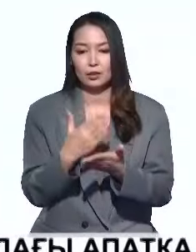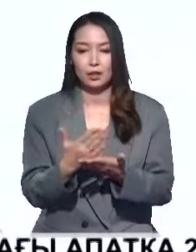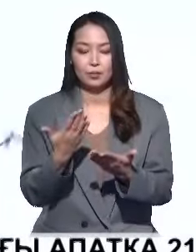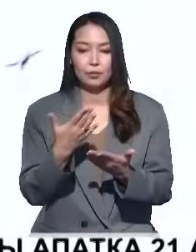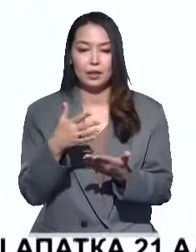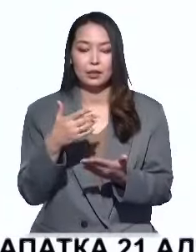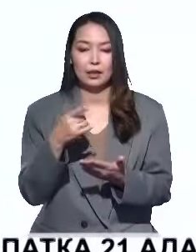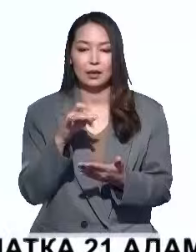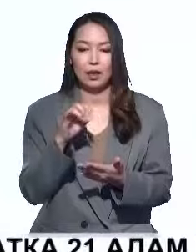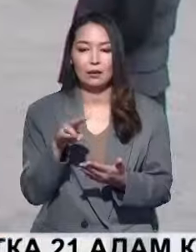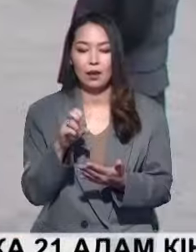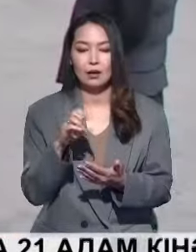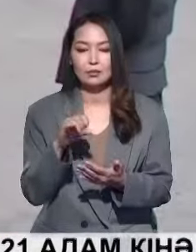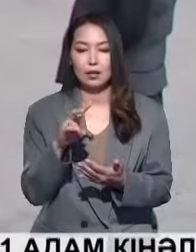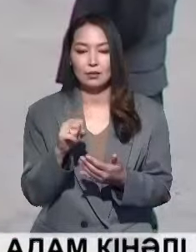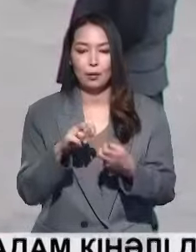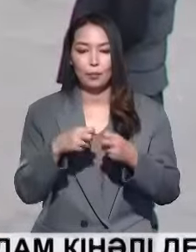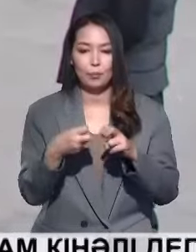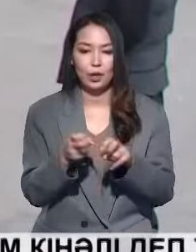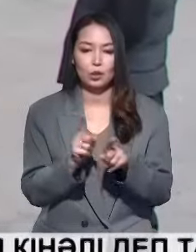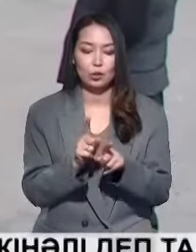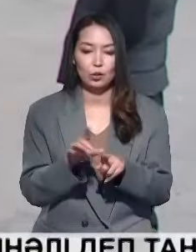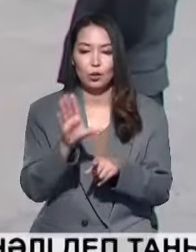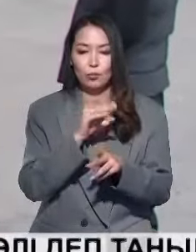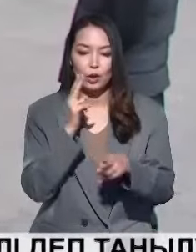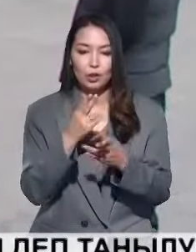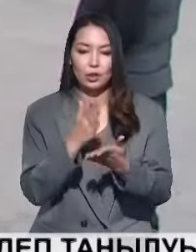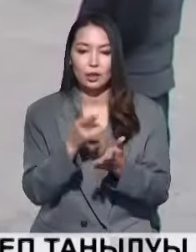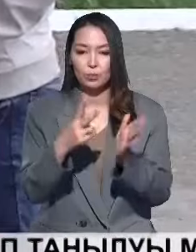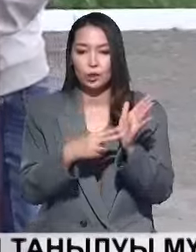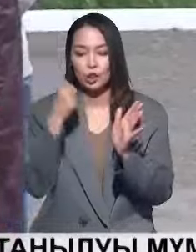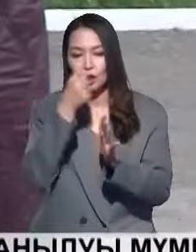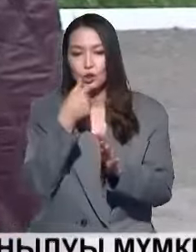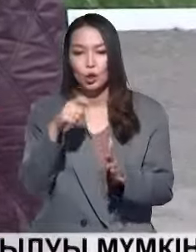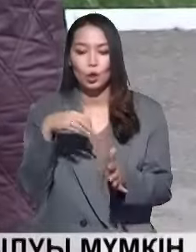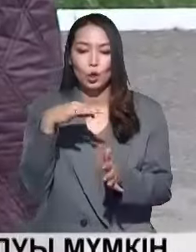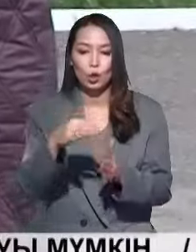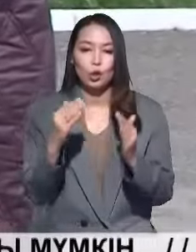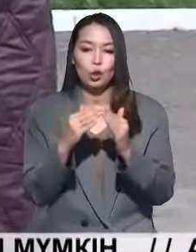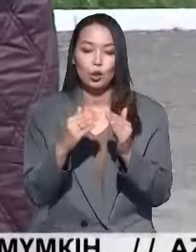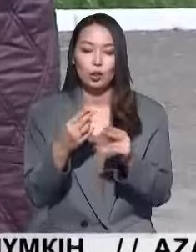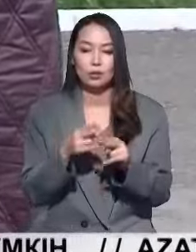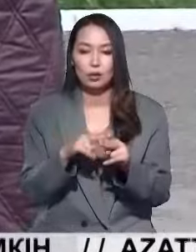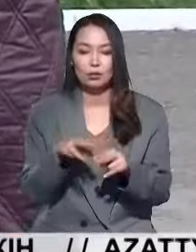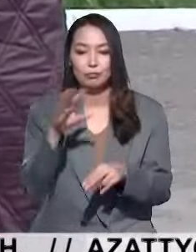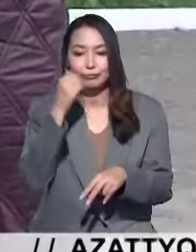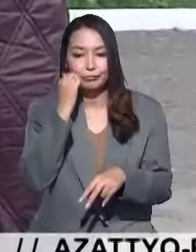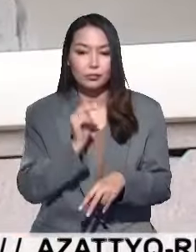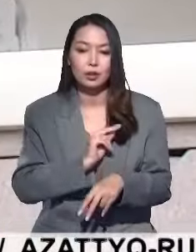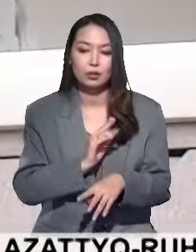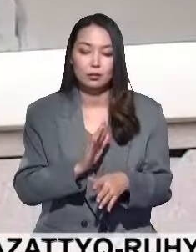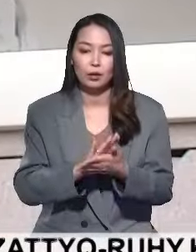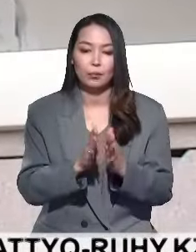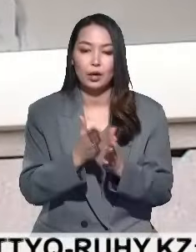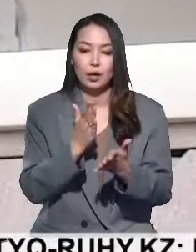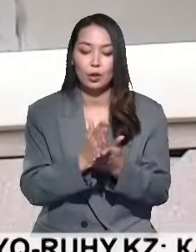Гранд Астана тұрғын үй кешенінде мәселе шаш етектен. Тұрғындар 2007 жылы пайдалануға берілген үйдің әбден тозығы шыққанын айтып налайды. Үйдің